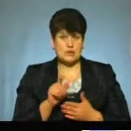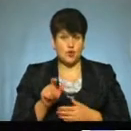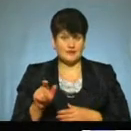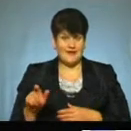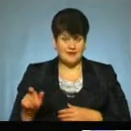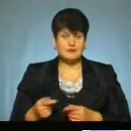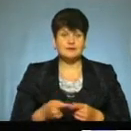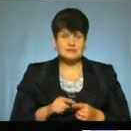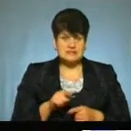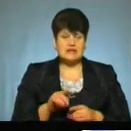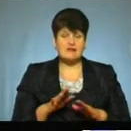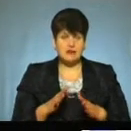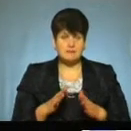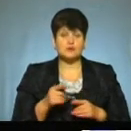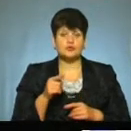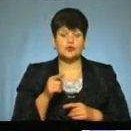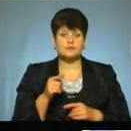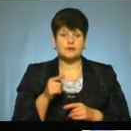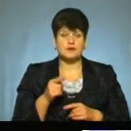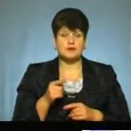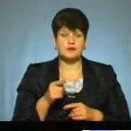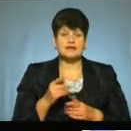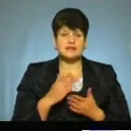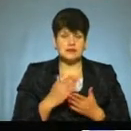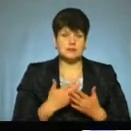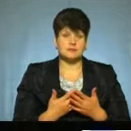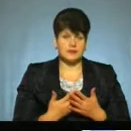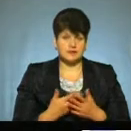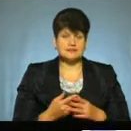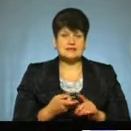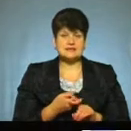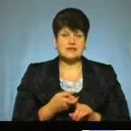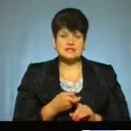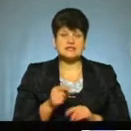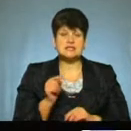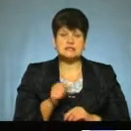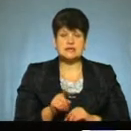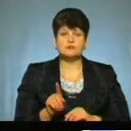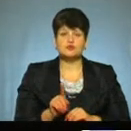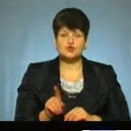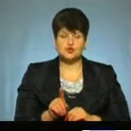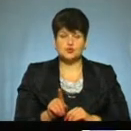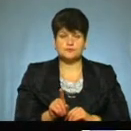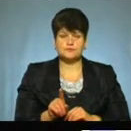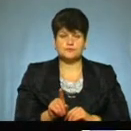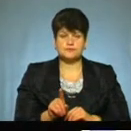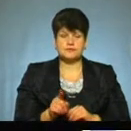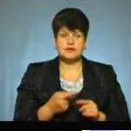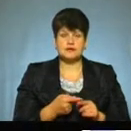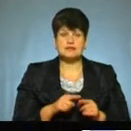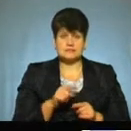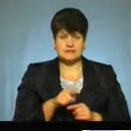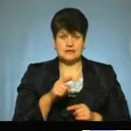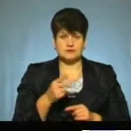В принципі, цей випадок, він якраз таким є, це зв'язаний з тим, що цих двоє